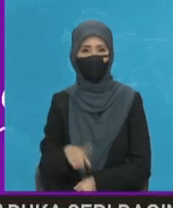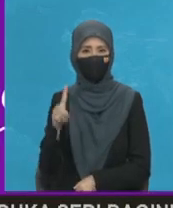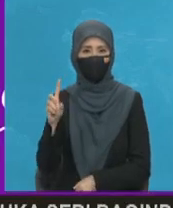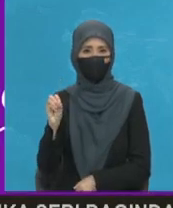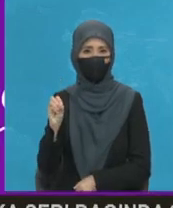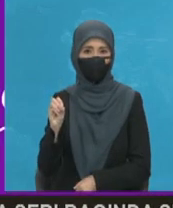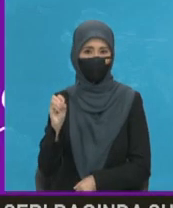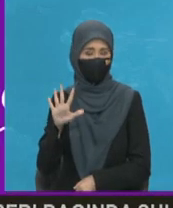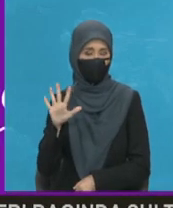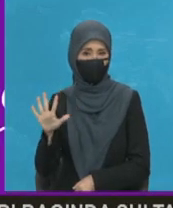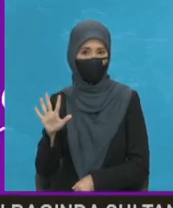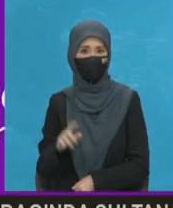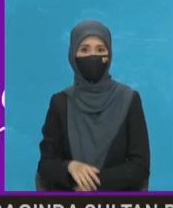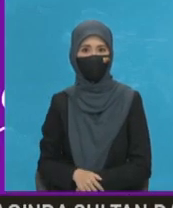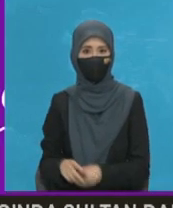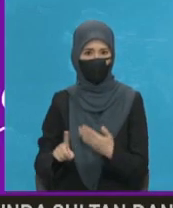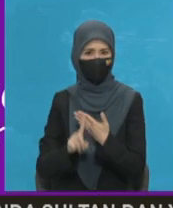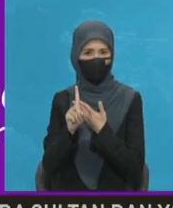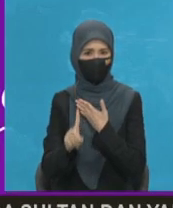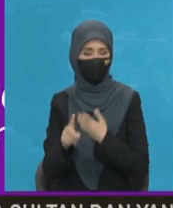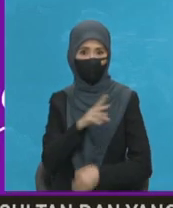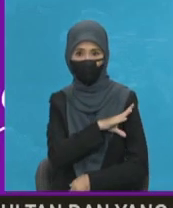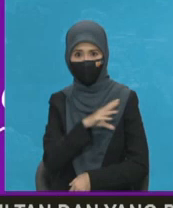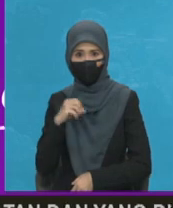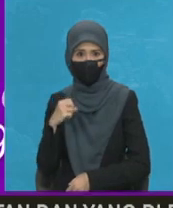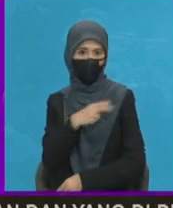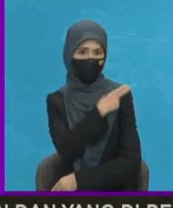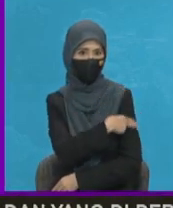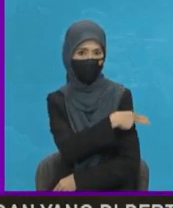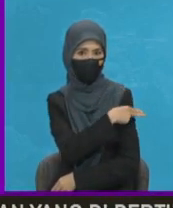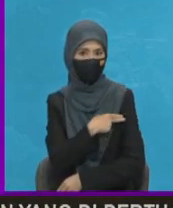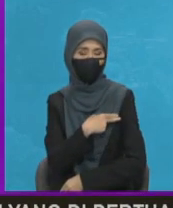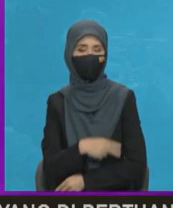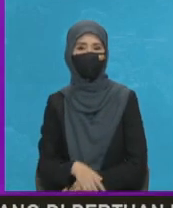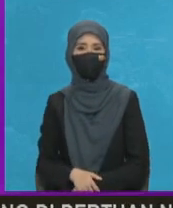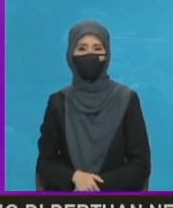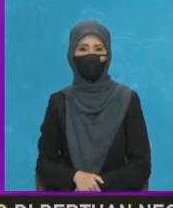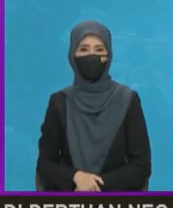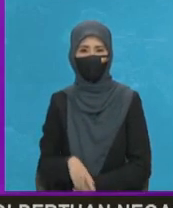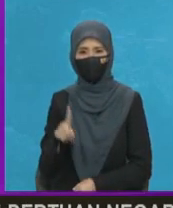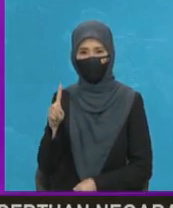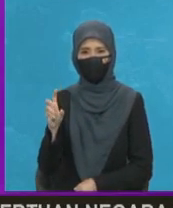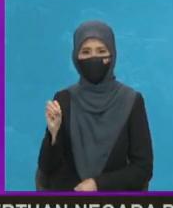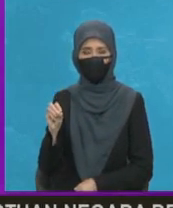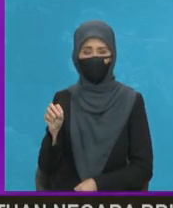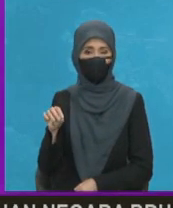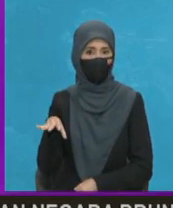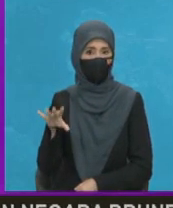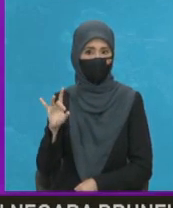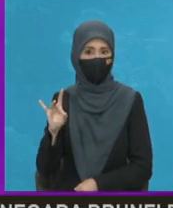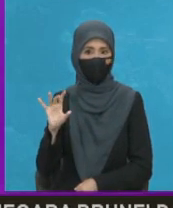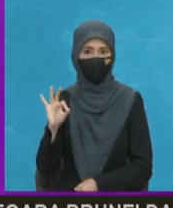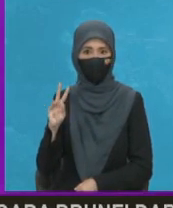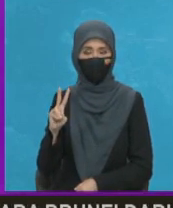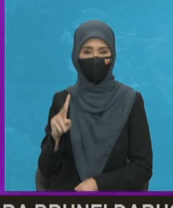kisah-kisah Damri merawat anti pusat-pusat pengasingan dan Hospital Hospital engkau selama 10850 satu cash positif kini